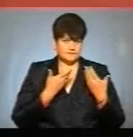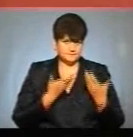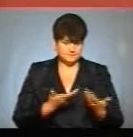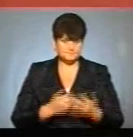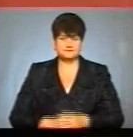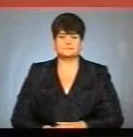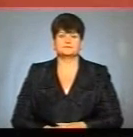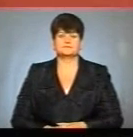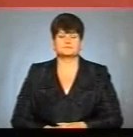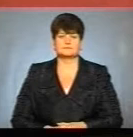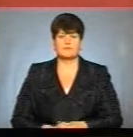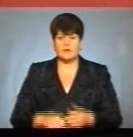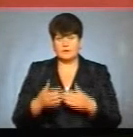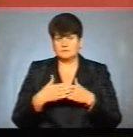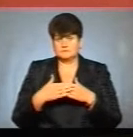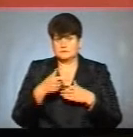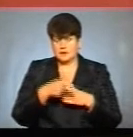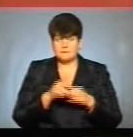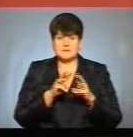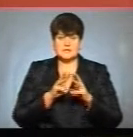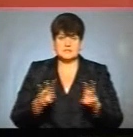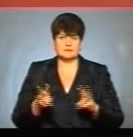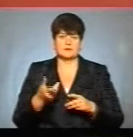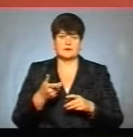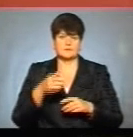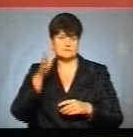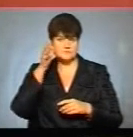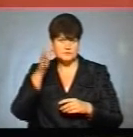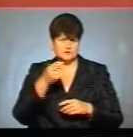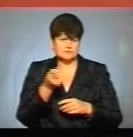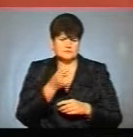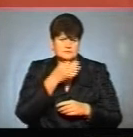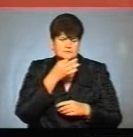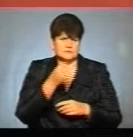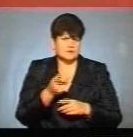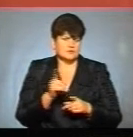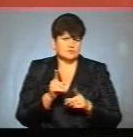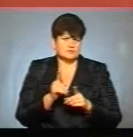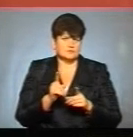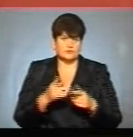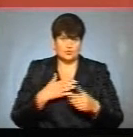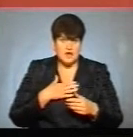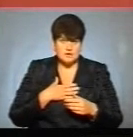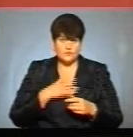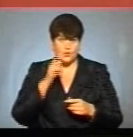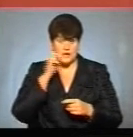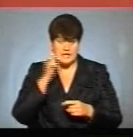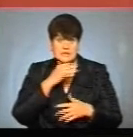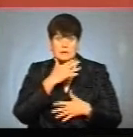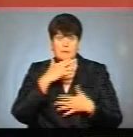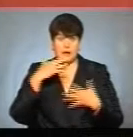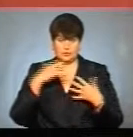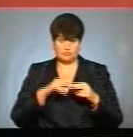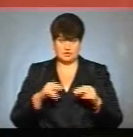Вітаю. Буквально на днях наша міністерка Ганна Новосад трохи ошелешила своєю заявою про те, що виявляється в нас в Україні забагато